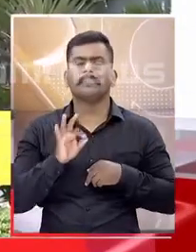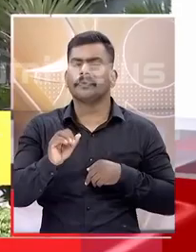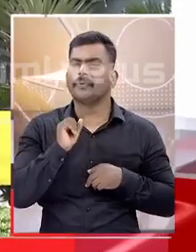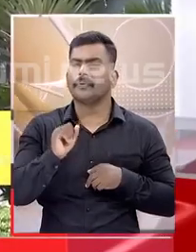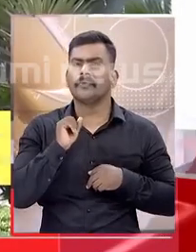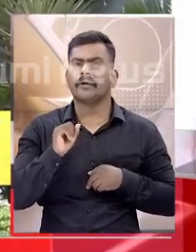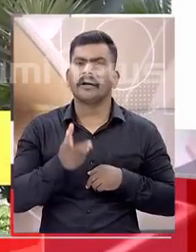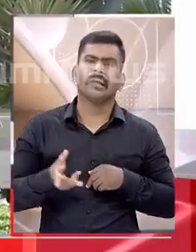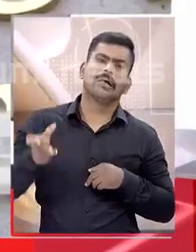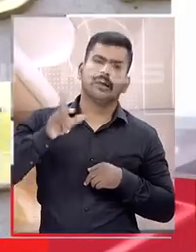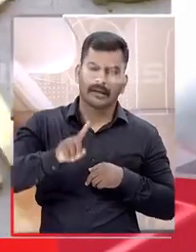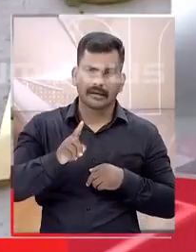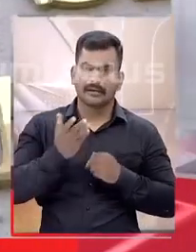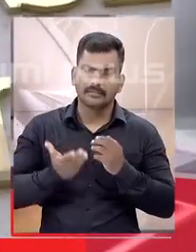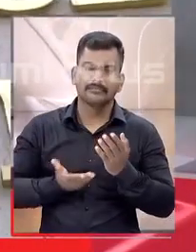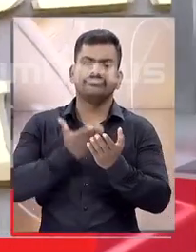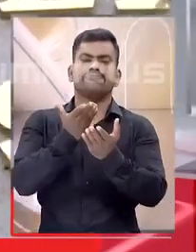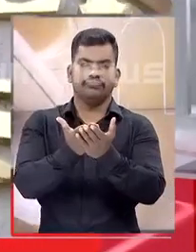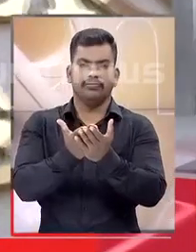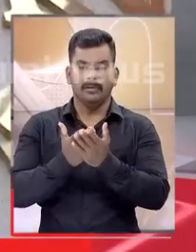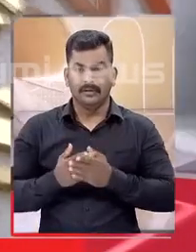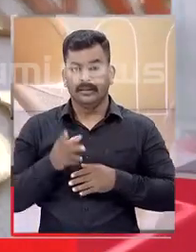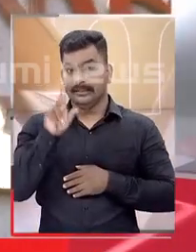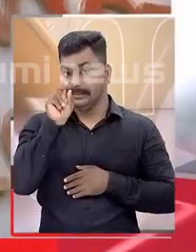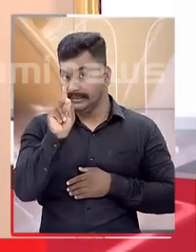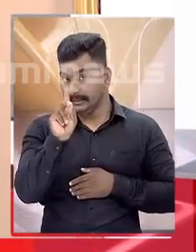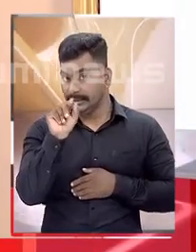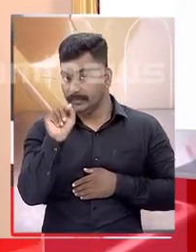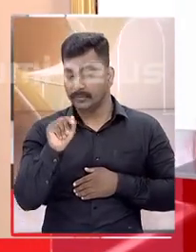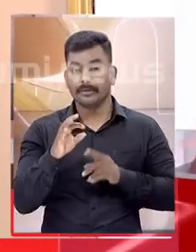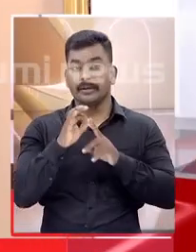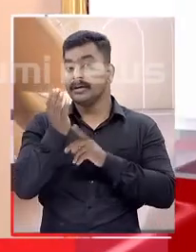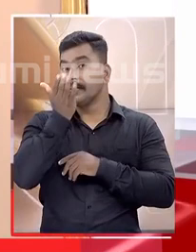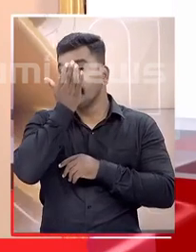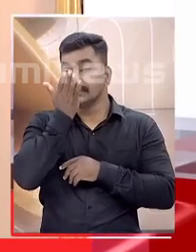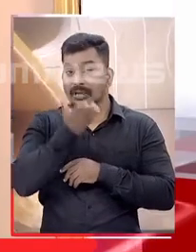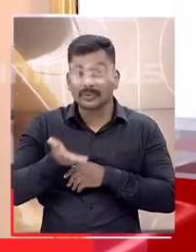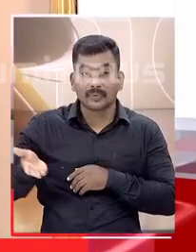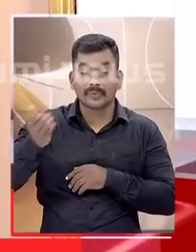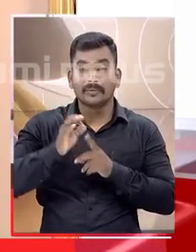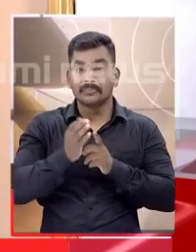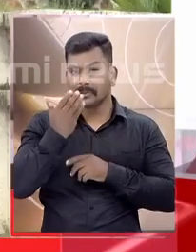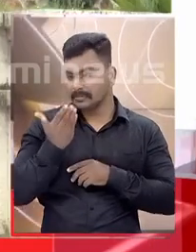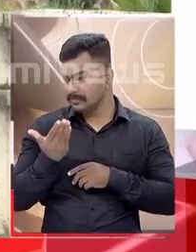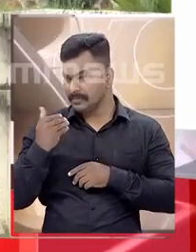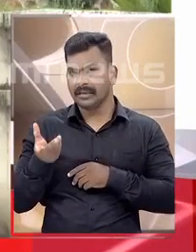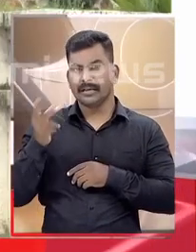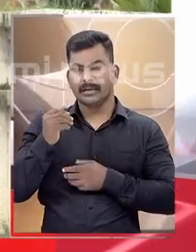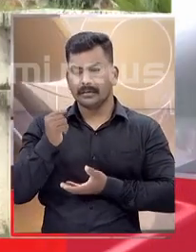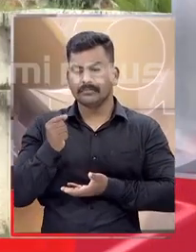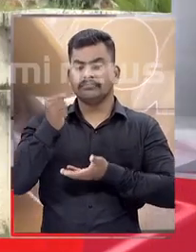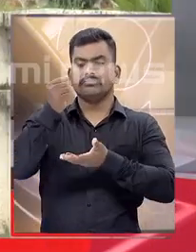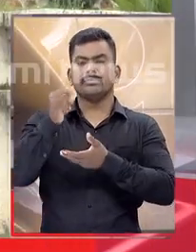ശരിയാണോ? വീണ്ടും അഫിഡവിറ്റ് കൊടുക്കാൻ പറഞ്ഞിരിക്കുക. രണ്ടാമത്തെ കാര്യം, തദ്ദേശ സ്ഥാപനങ്ങൾക്ക് ഈ 2-ാം ഗഡു ഗ്രാന്റ്